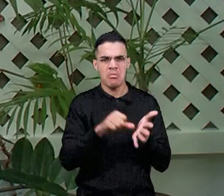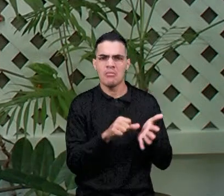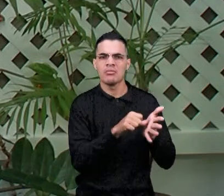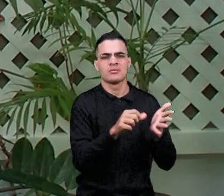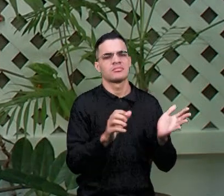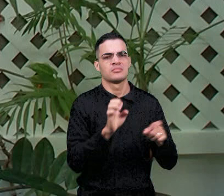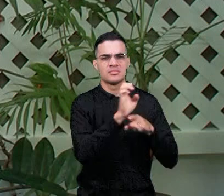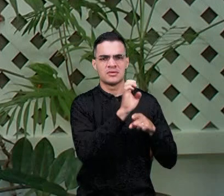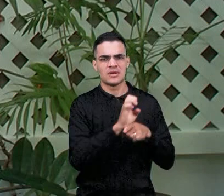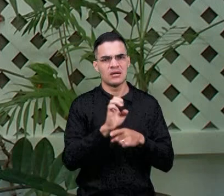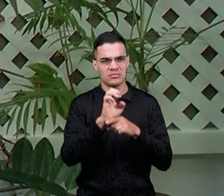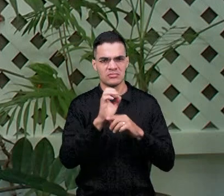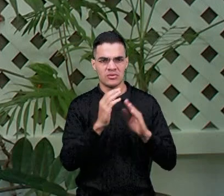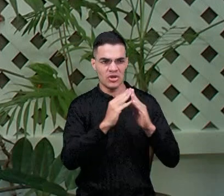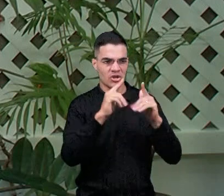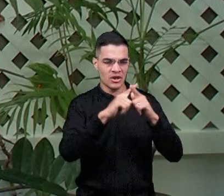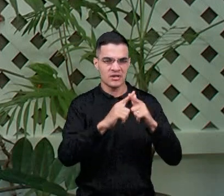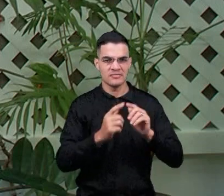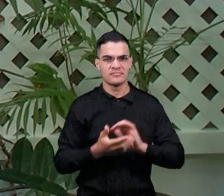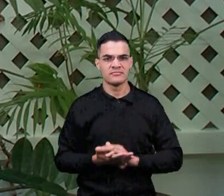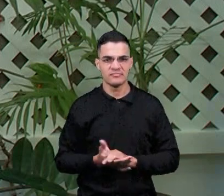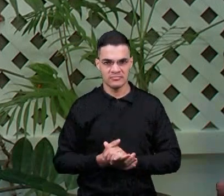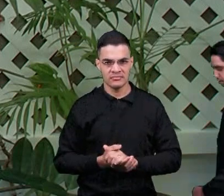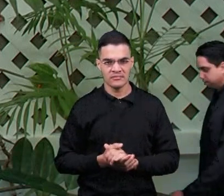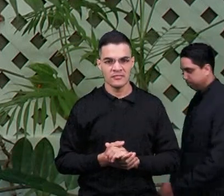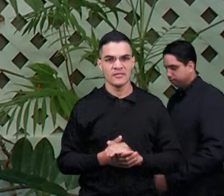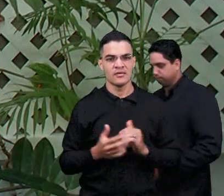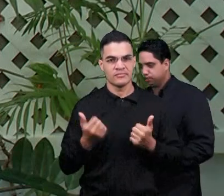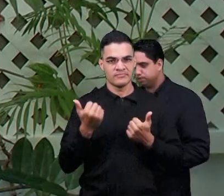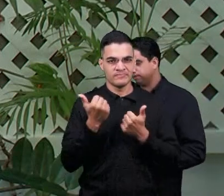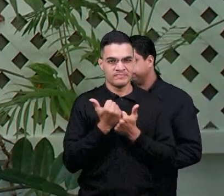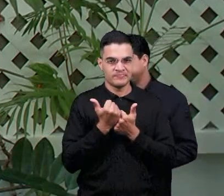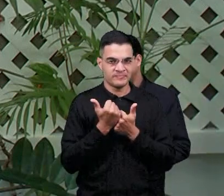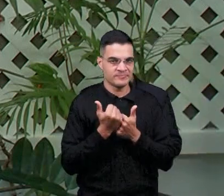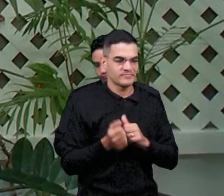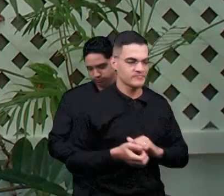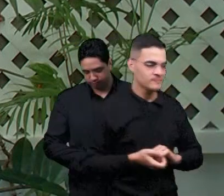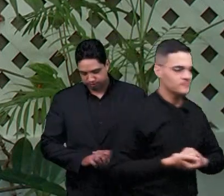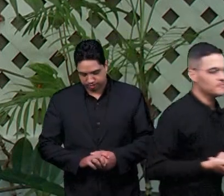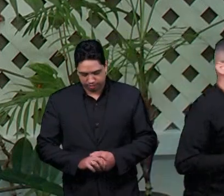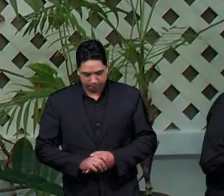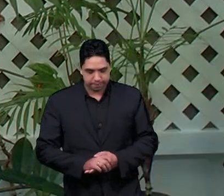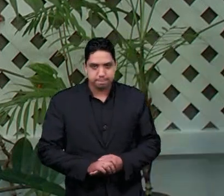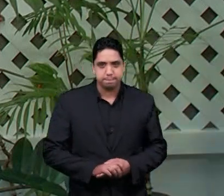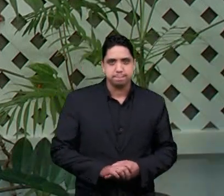Église. Nous avons cité ici 30, mais il y a un groupe